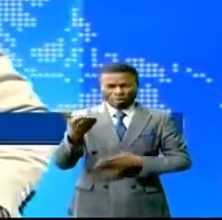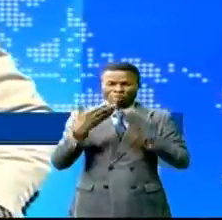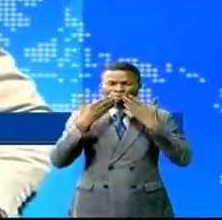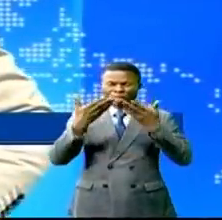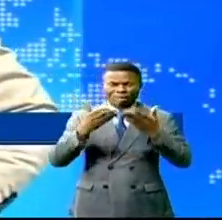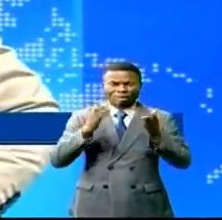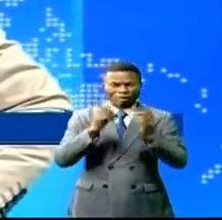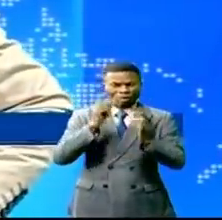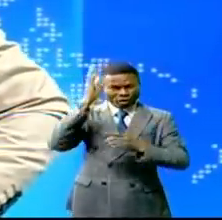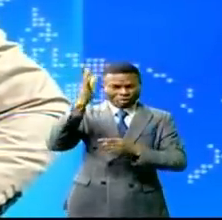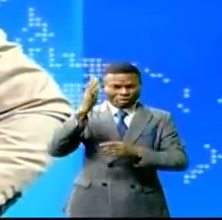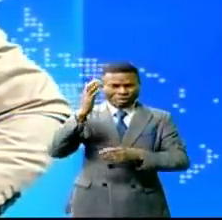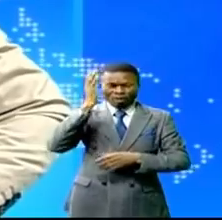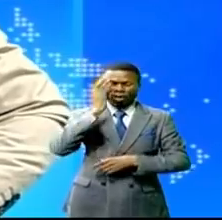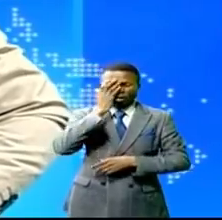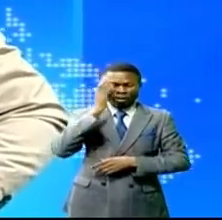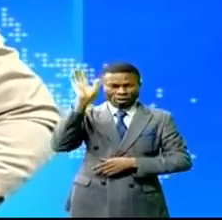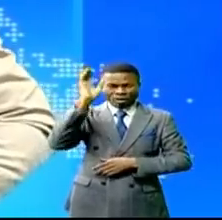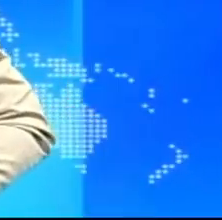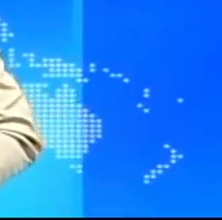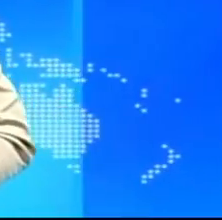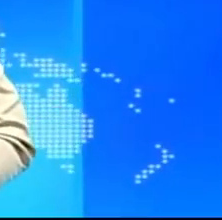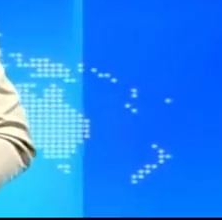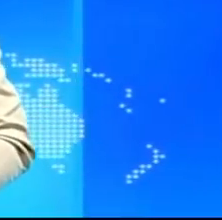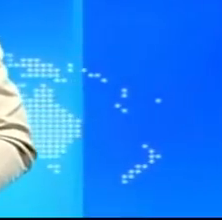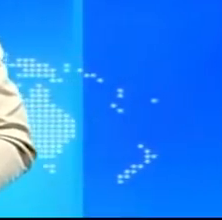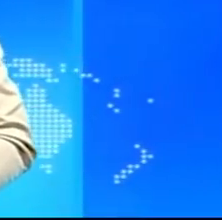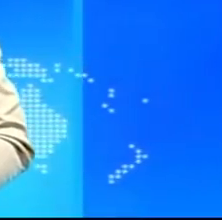merci de l'avoir suivi à très vite